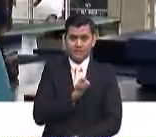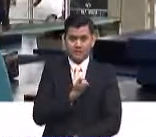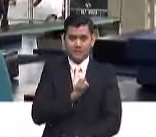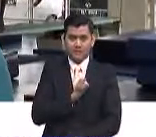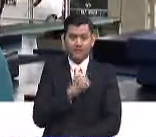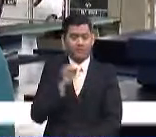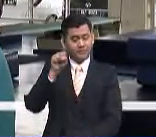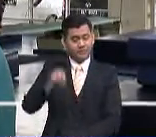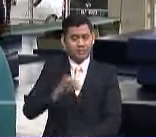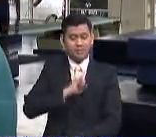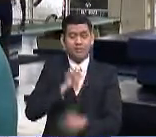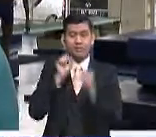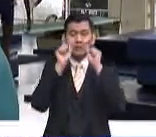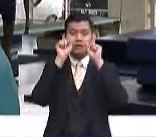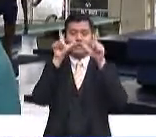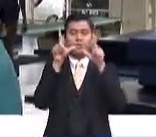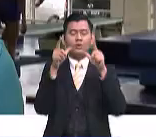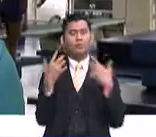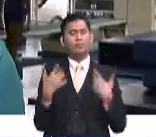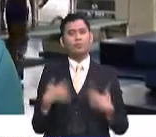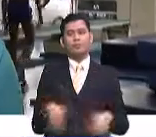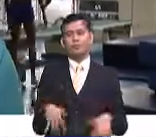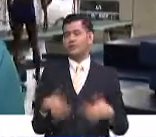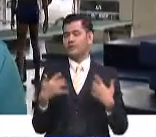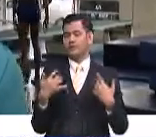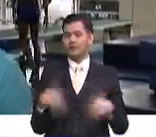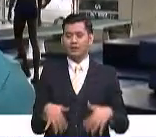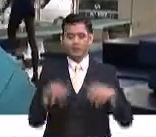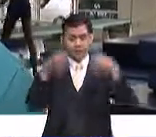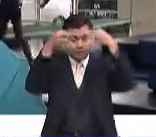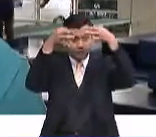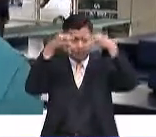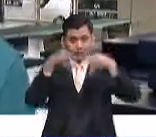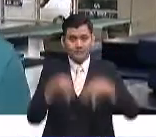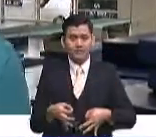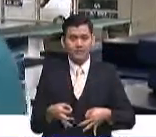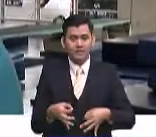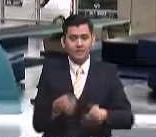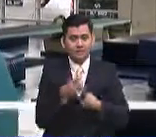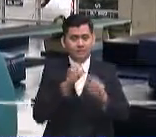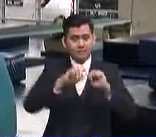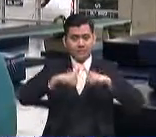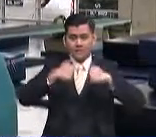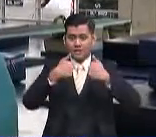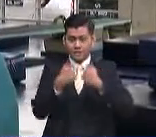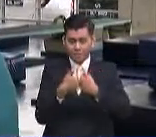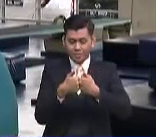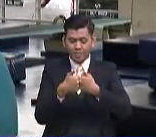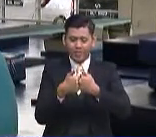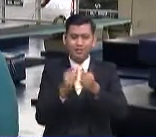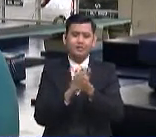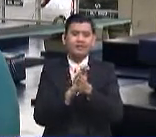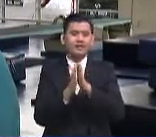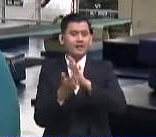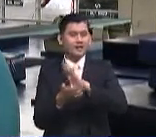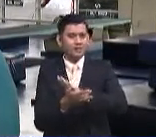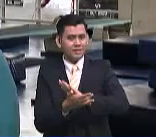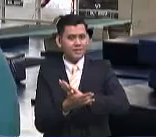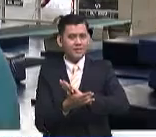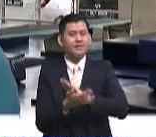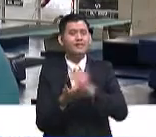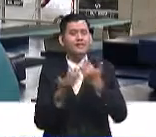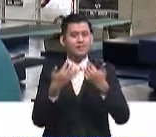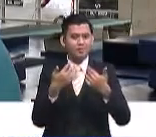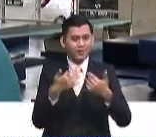Ya, saya pun terkejut dan tak sangka dengan keputusan persatuan. So dengan apa yang saya